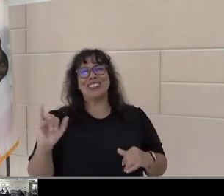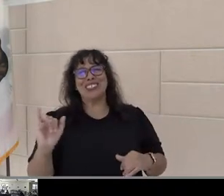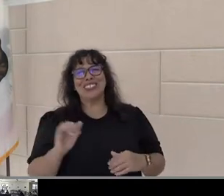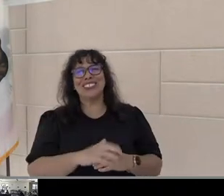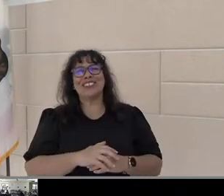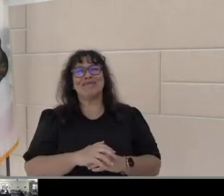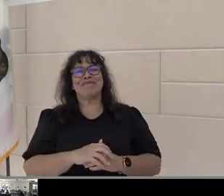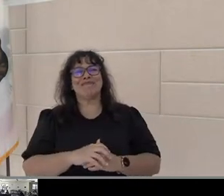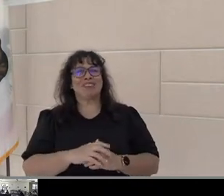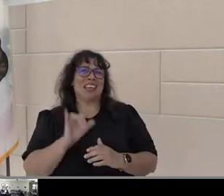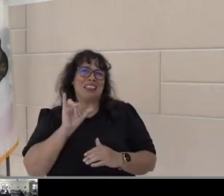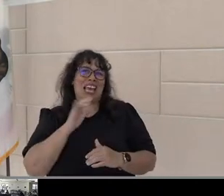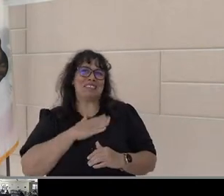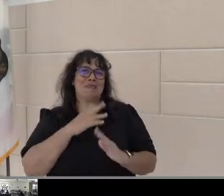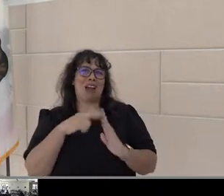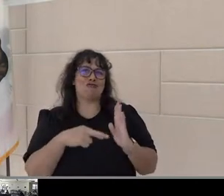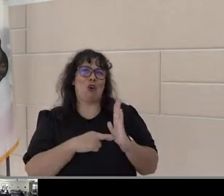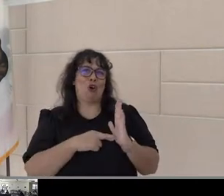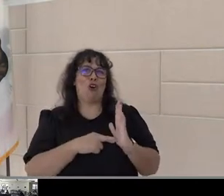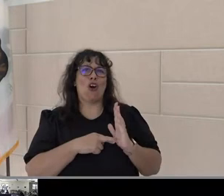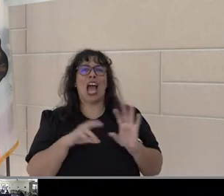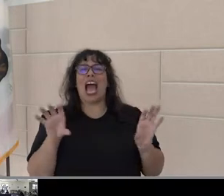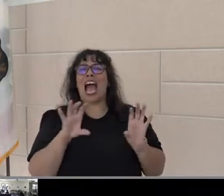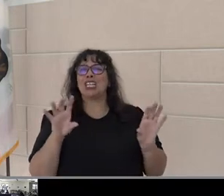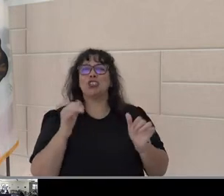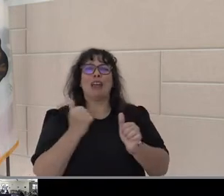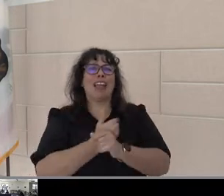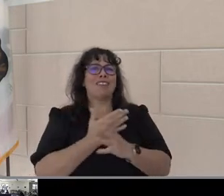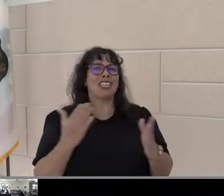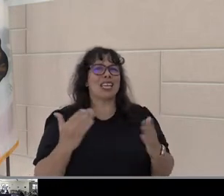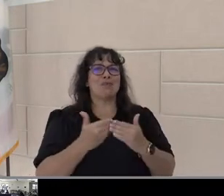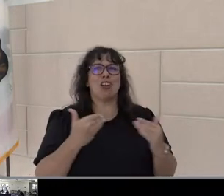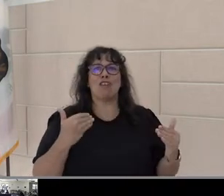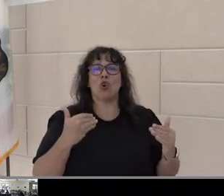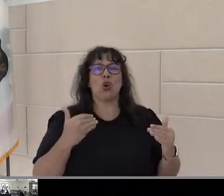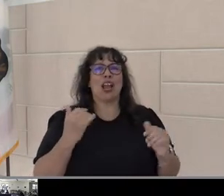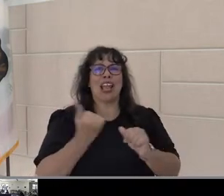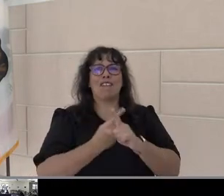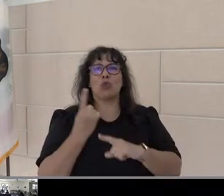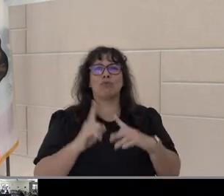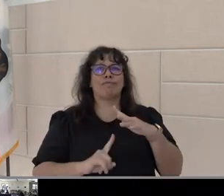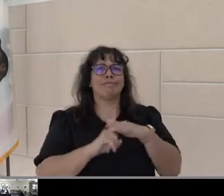កប្រឡវត្តគឺពួកគាត់ជាមនុស្សគំរូរបស់ខ្ញុំ